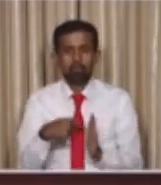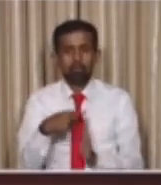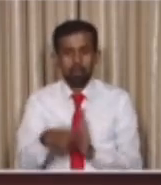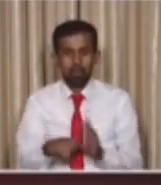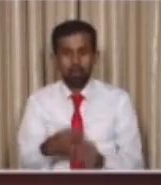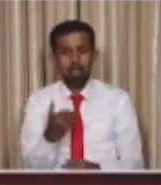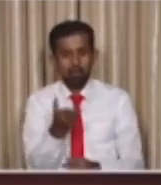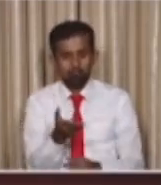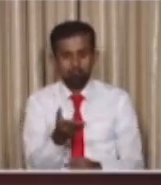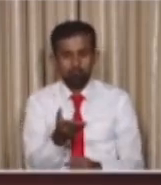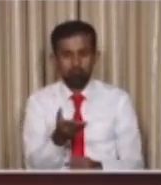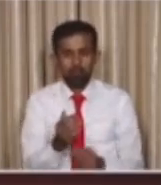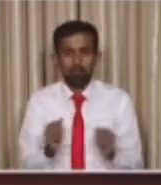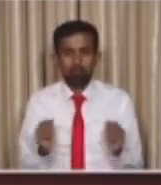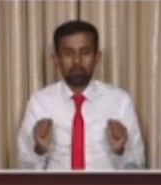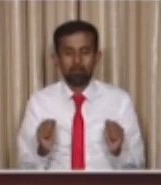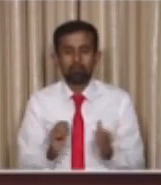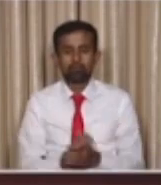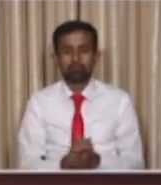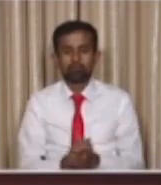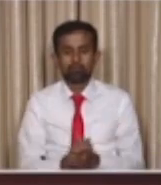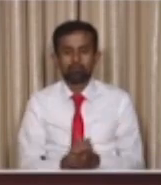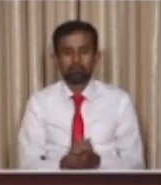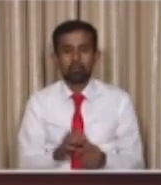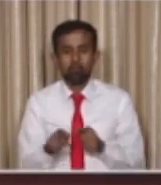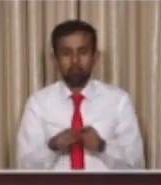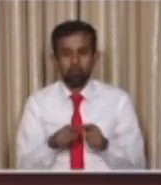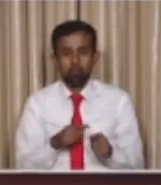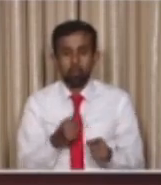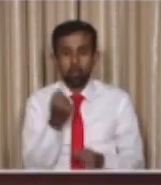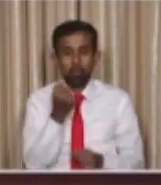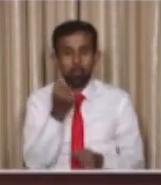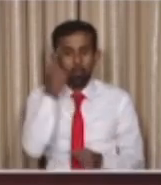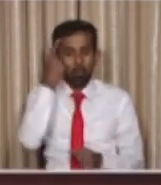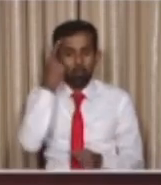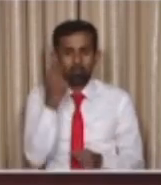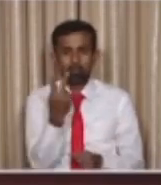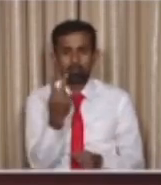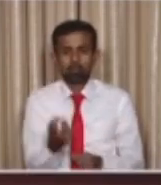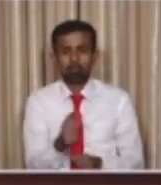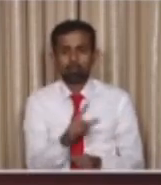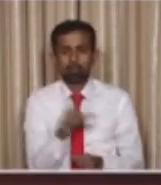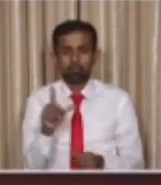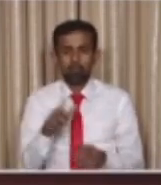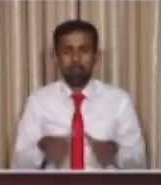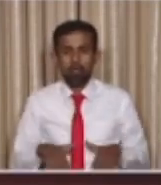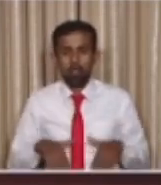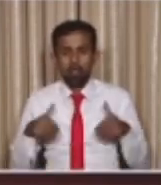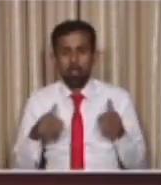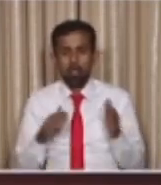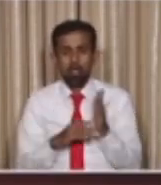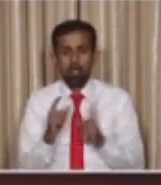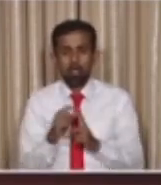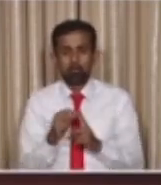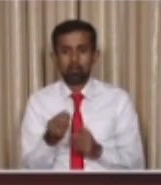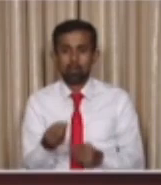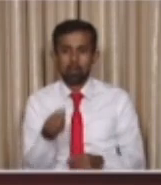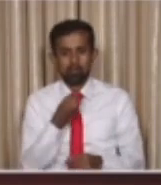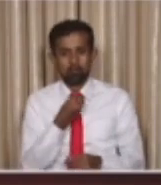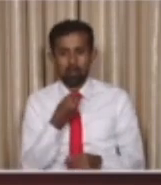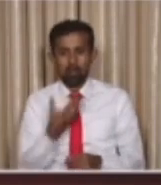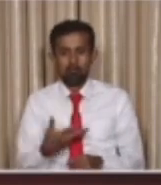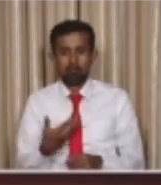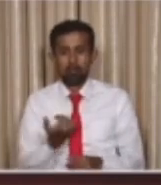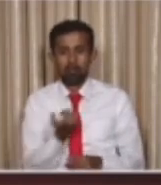දැන් තියෙනවා. ඒවා ඉතා භයානකයි. මෙන්න මේ වගේ යෝජනාවක් 2017 සෞඛ්‍ය අමාත්‍යාංශයට ඉදිරිපත් වෙලා තිබෙනවා.